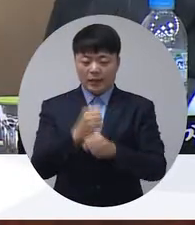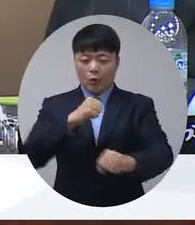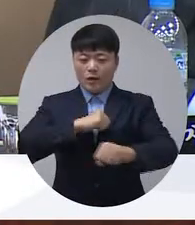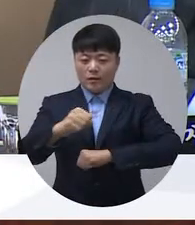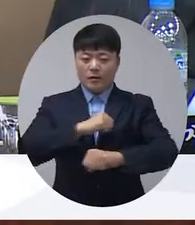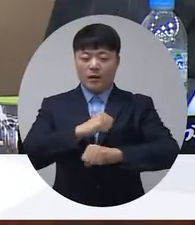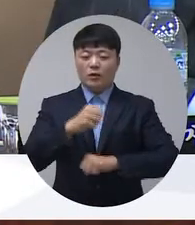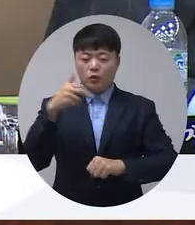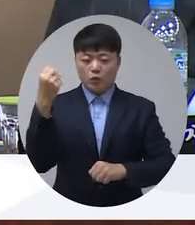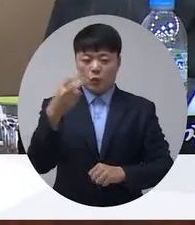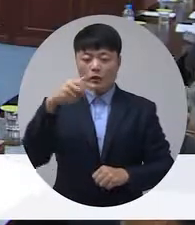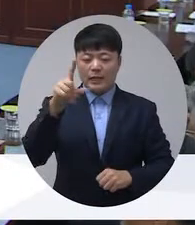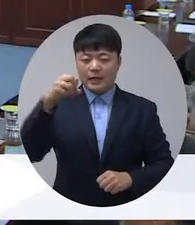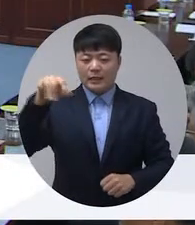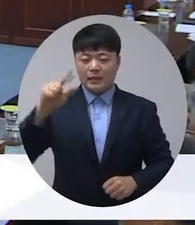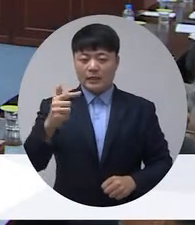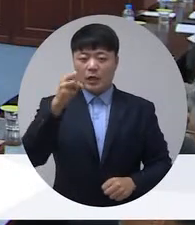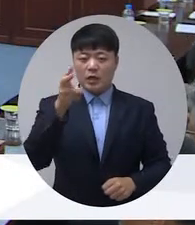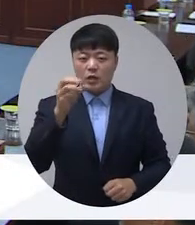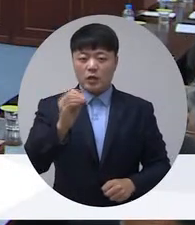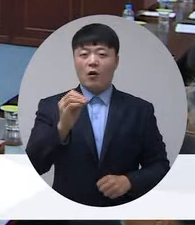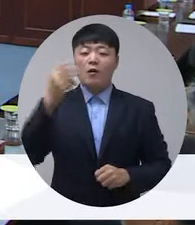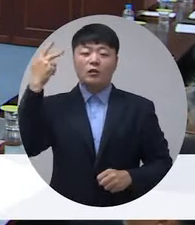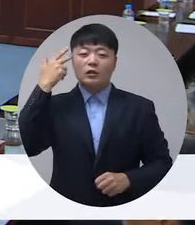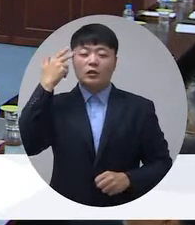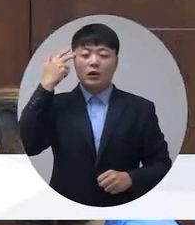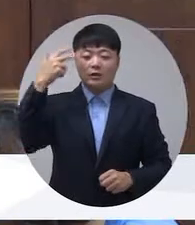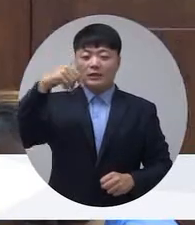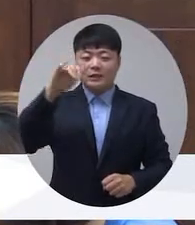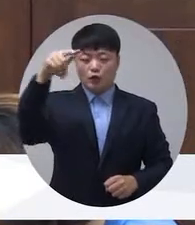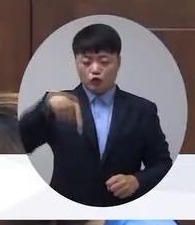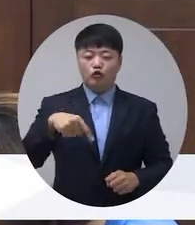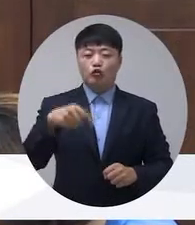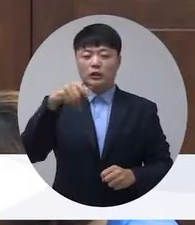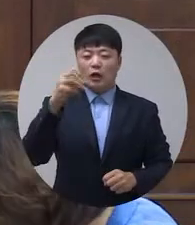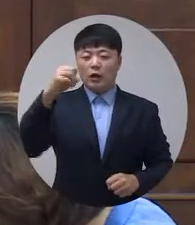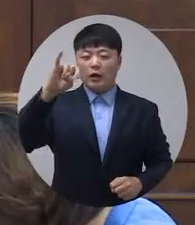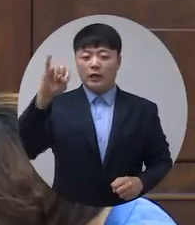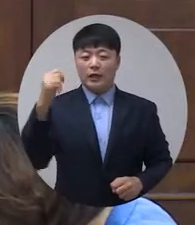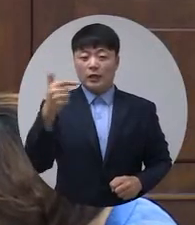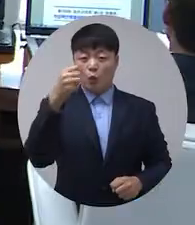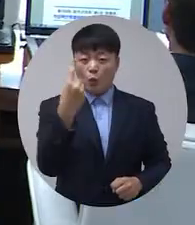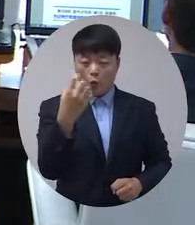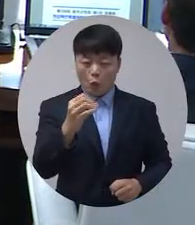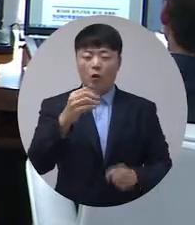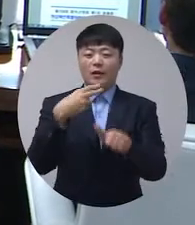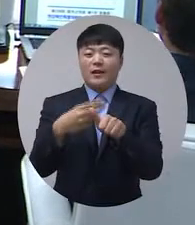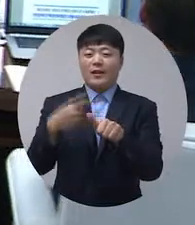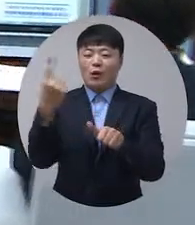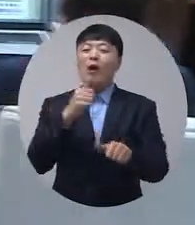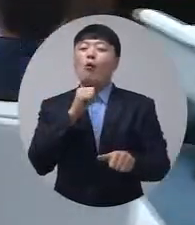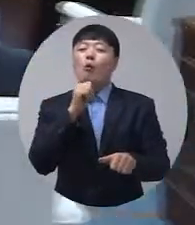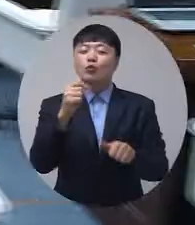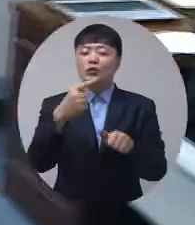재앙과 장진영 의원의 합천에 정신적 지주 내한 정인호 선생 재조명 촉구에 대한 5분자유발언